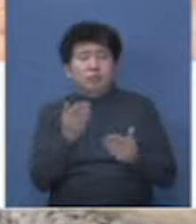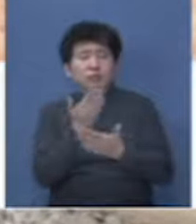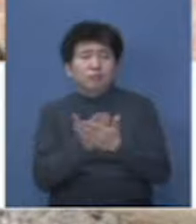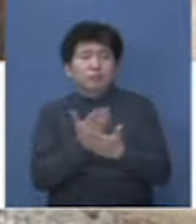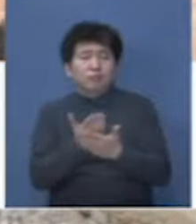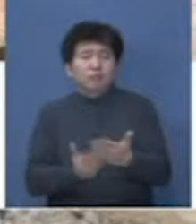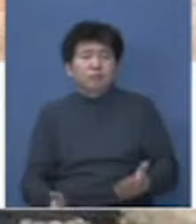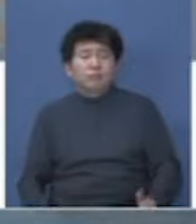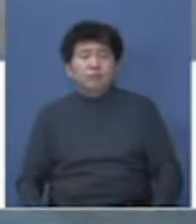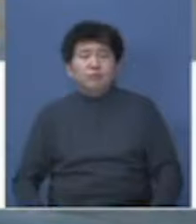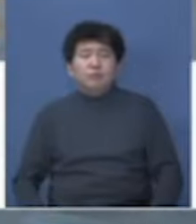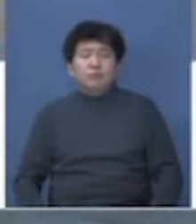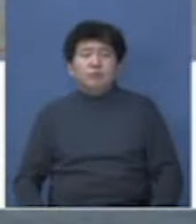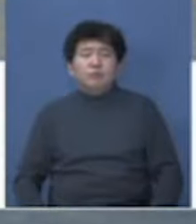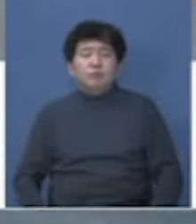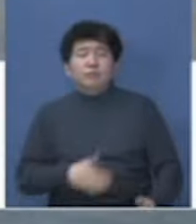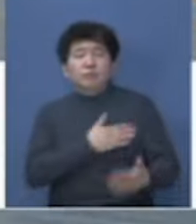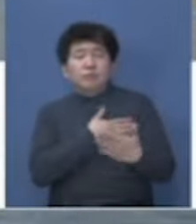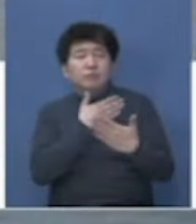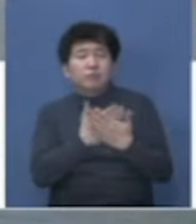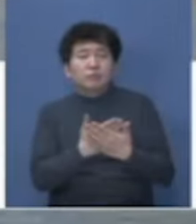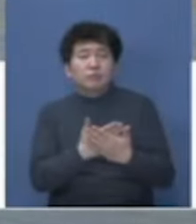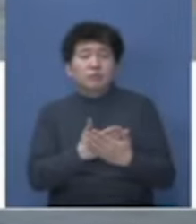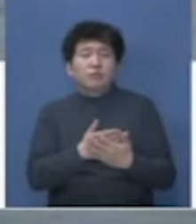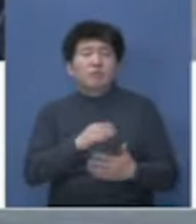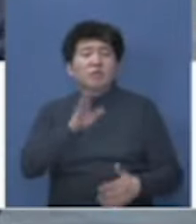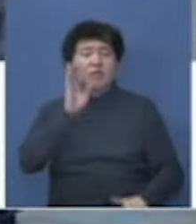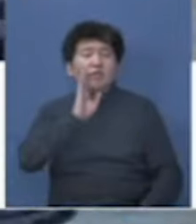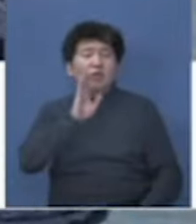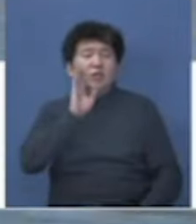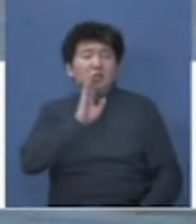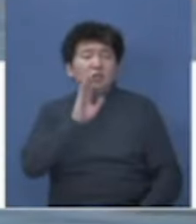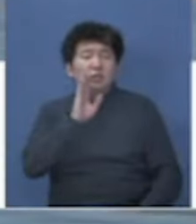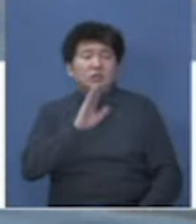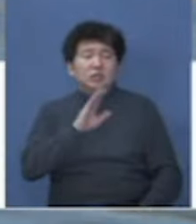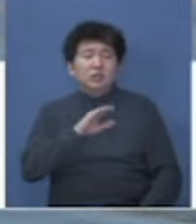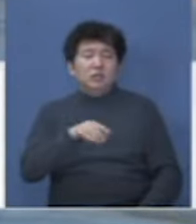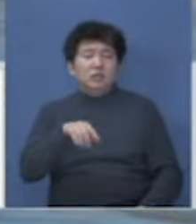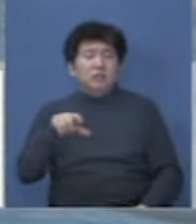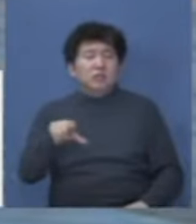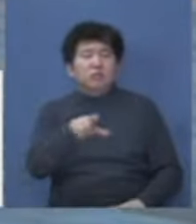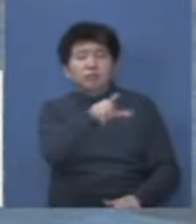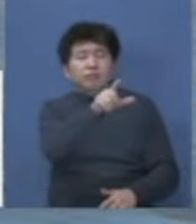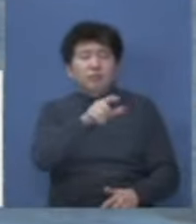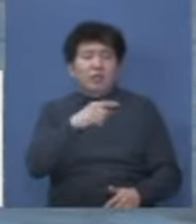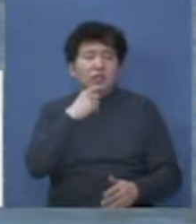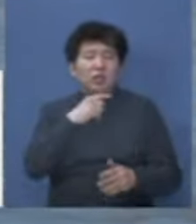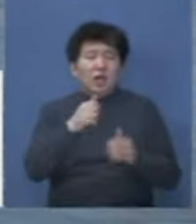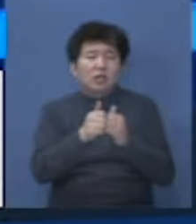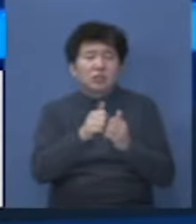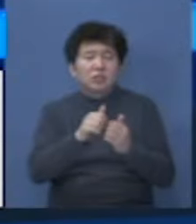Бұдан бөлек алдағы уақытта еріктілер өзінің арналарын тазартуды қолға алмақ. Нұртас Қайрылдаев, Елнұр Нұрайханов, Алтай ақпарат.